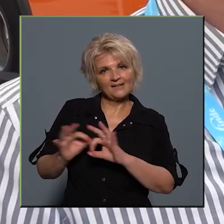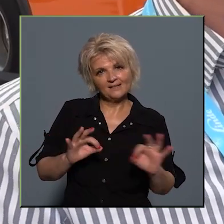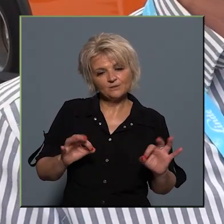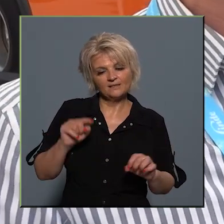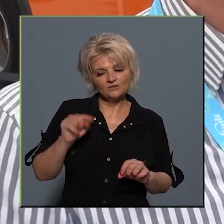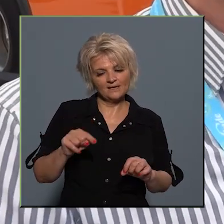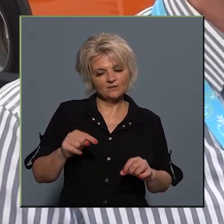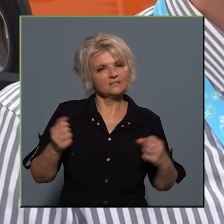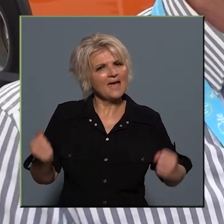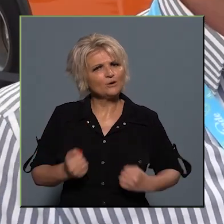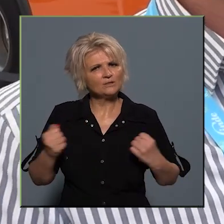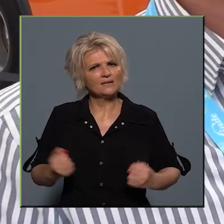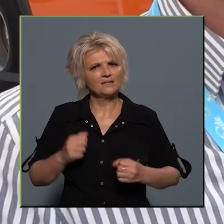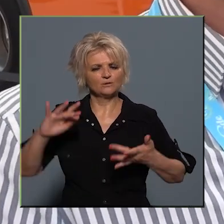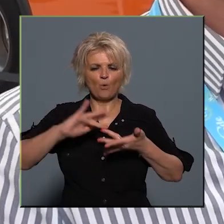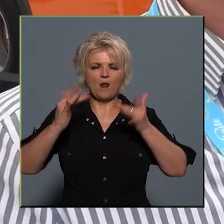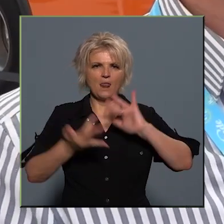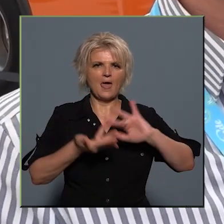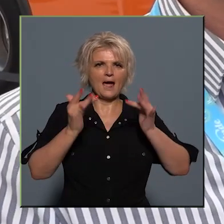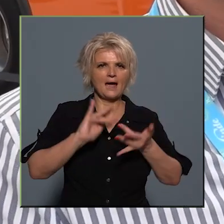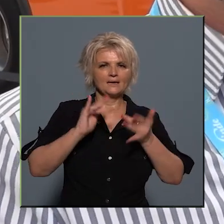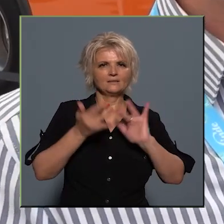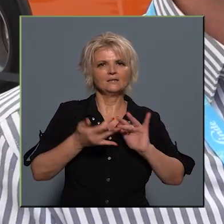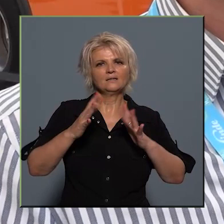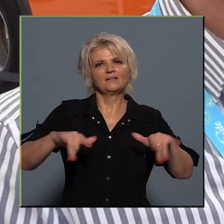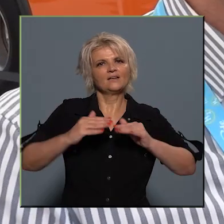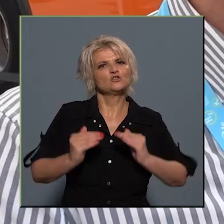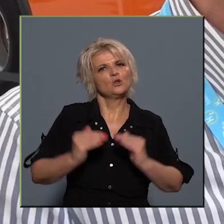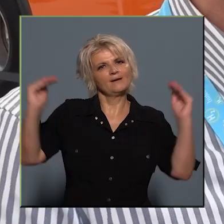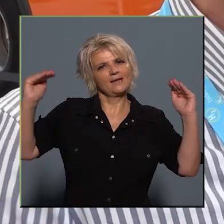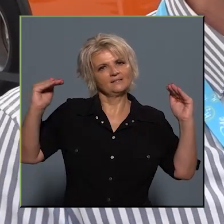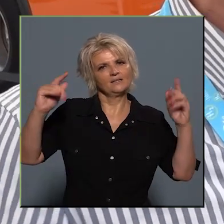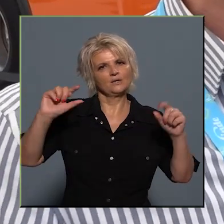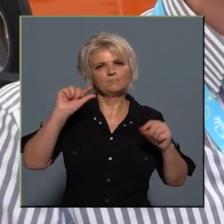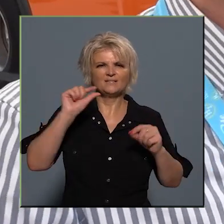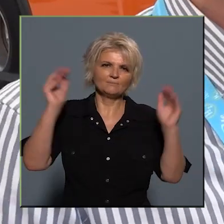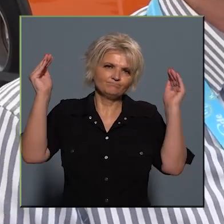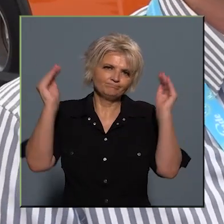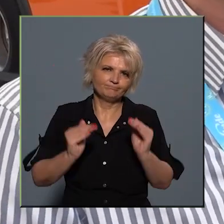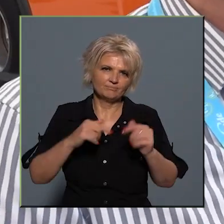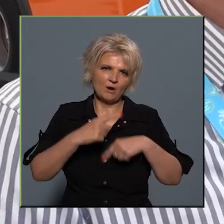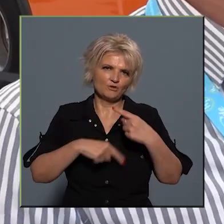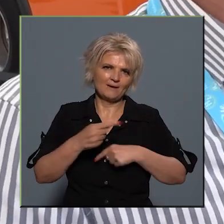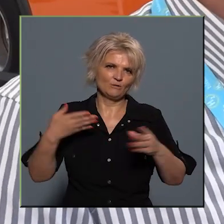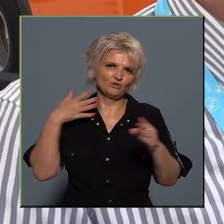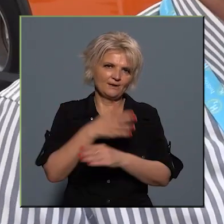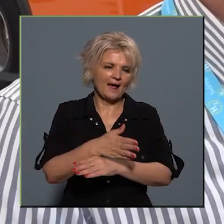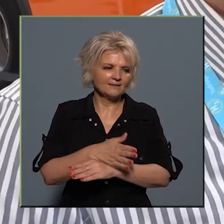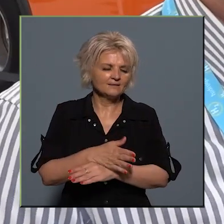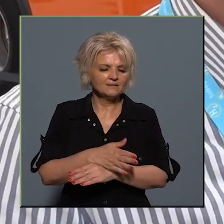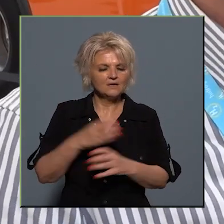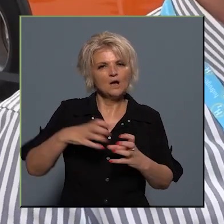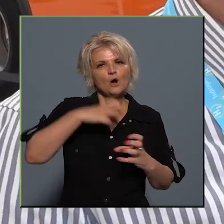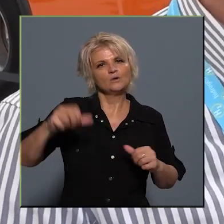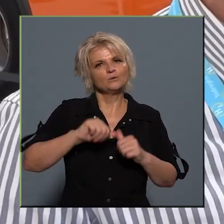az erőltetett online tér növekedés, ez egy picit visszahúzódni látszik a hagyományos irányba, de hosszú távon